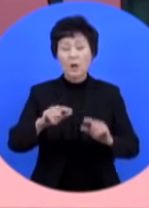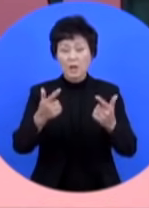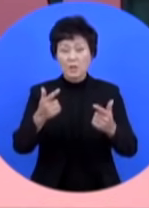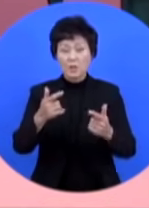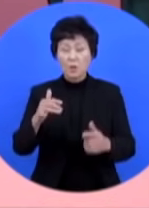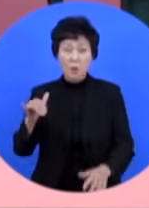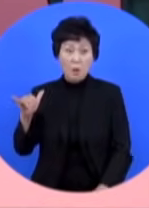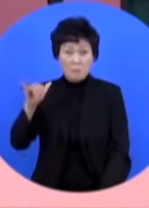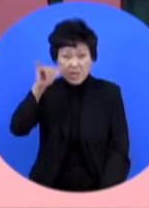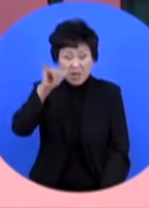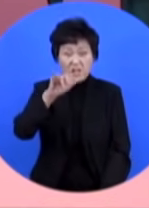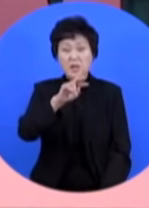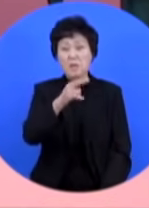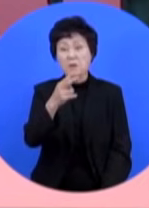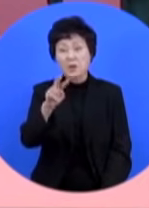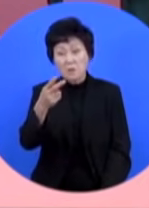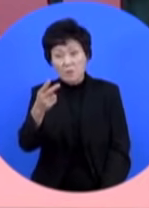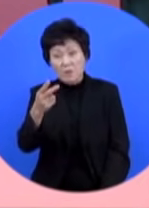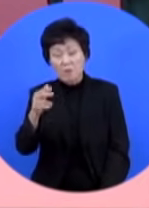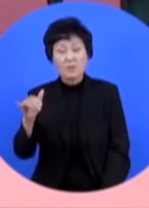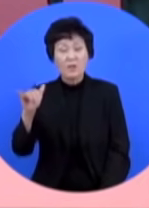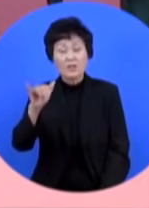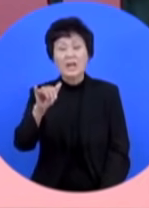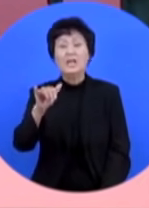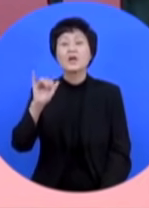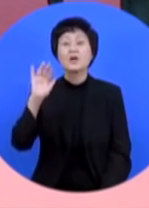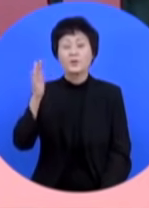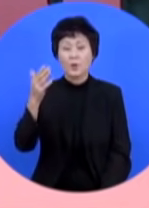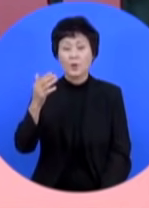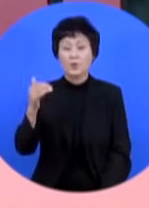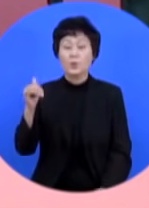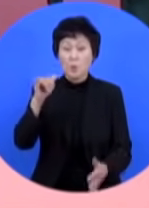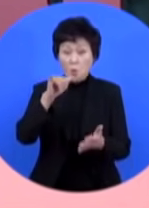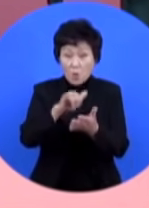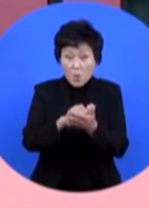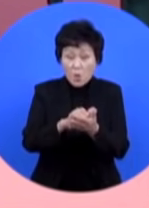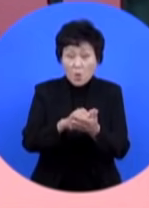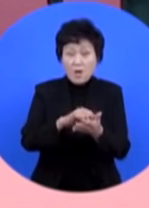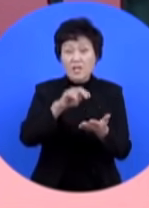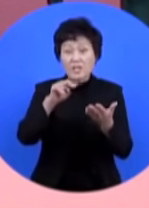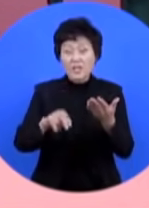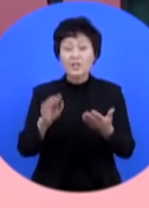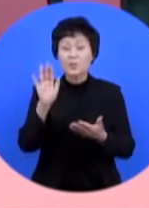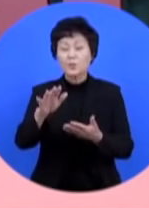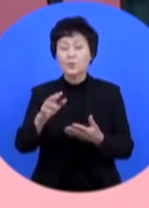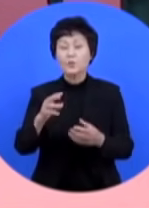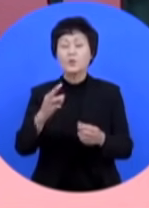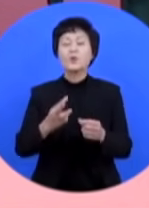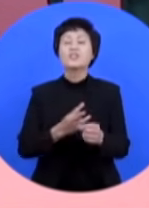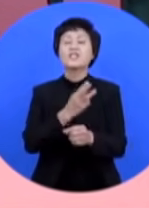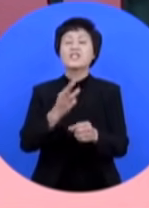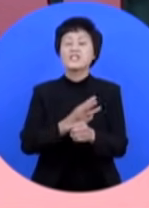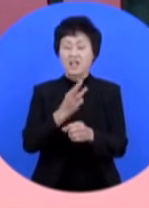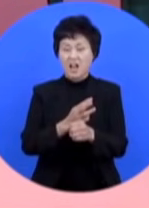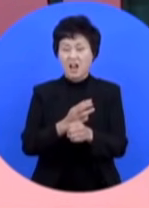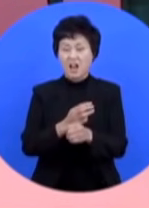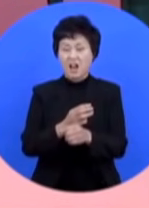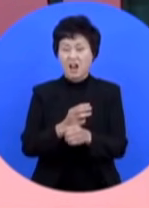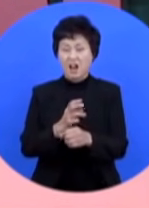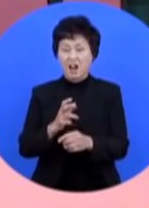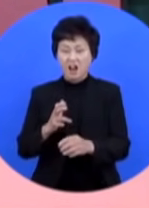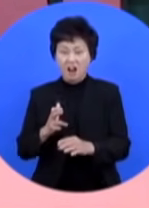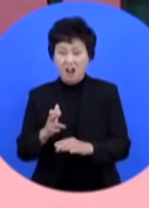되고 또 공항에서 내려서 나중에 알고 보니 또 세 시간을 차를 타고 가고 차도 그 페리에